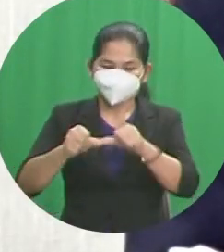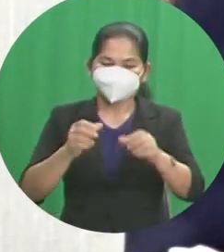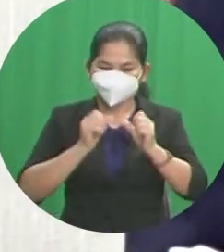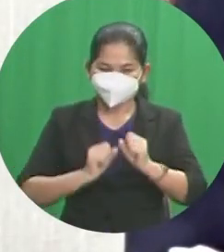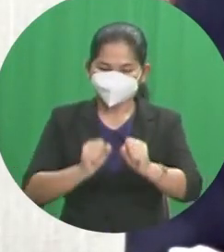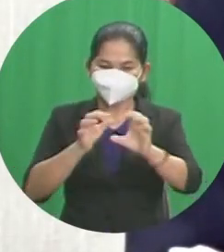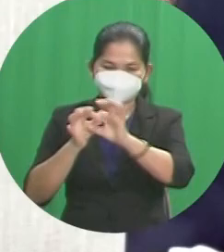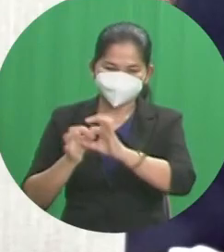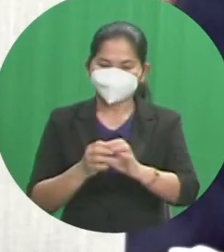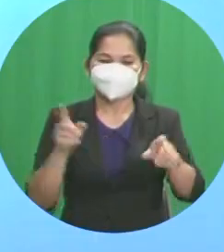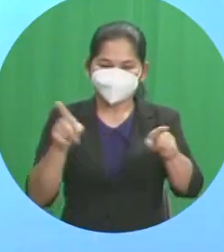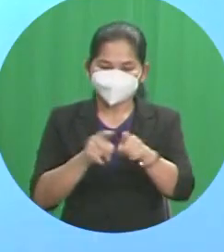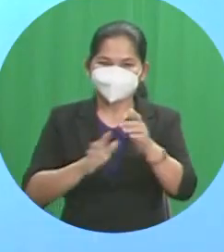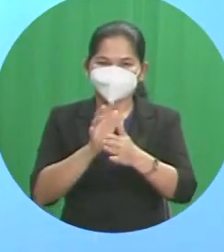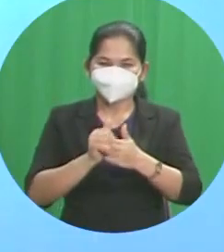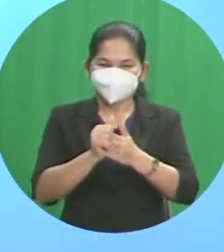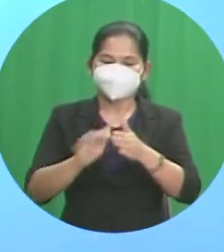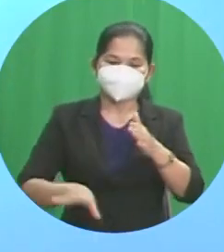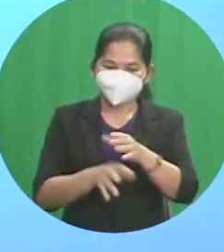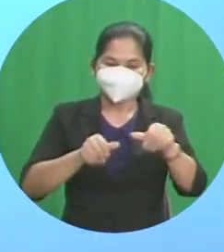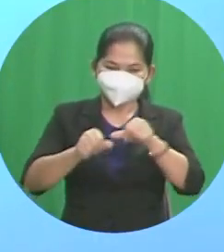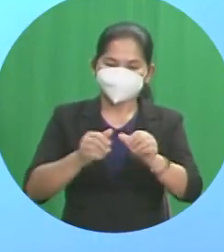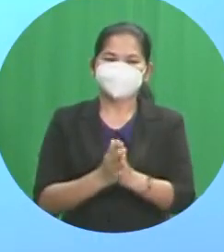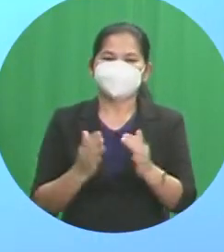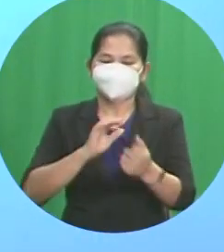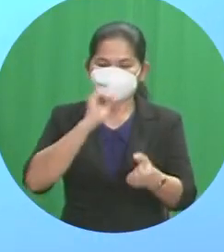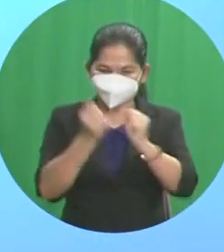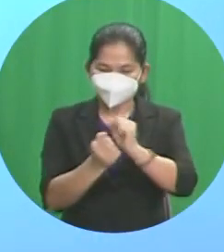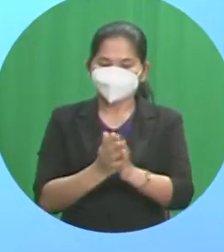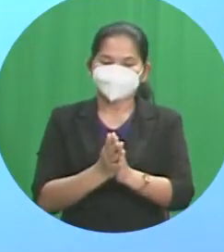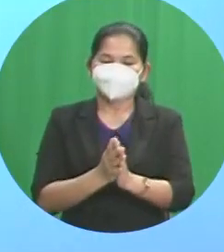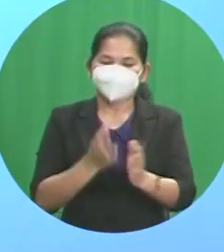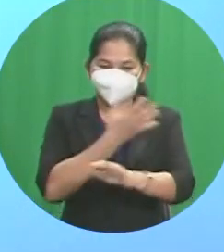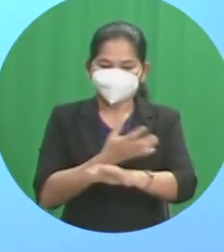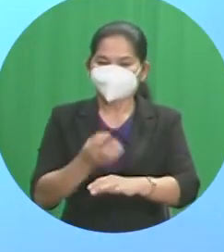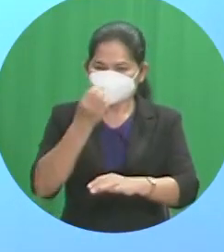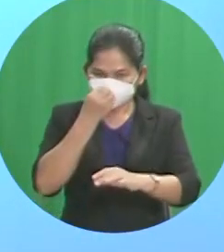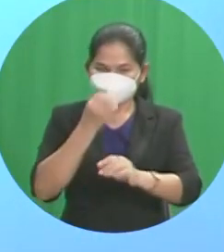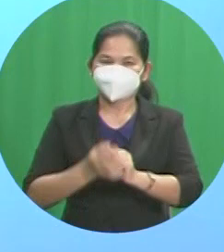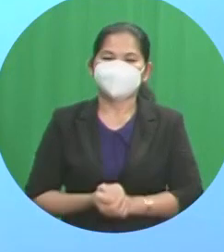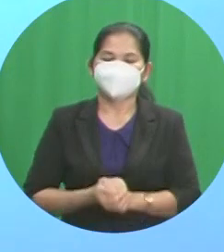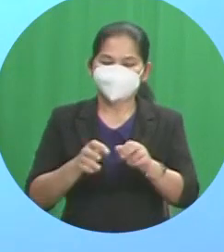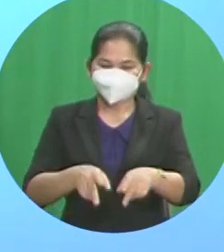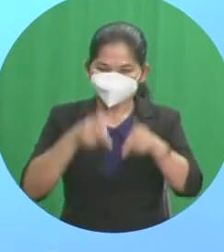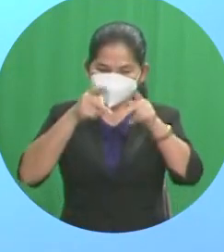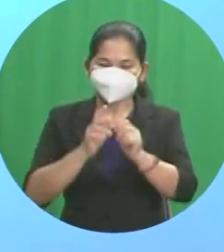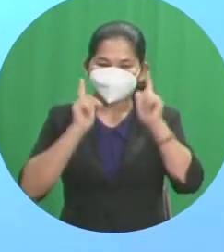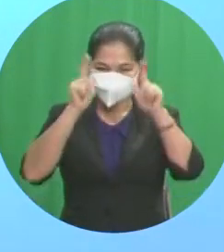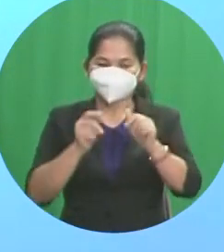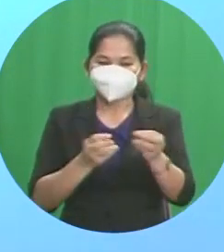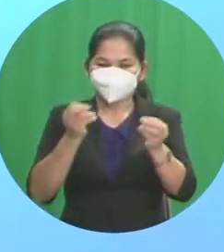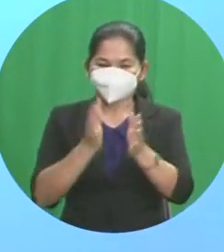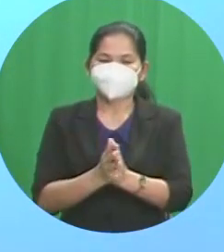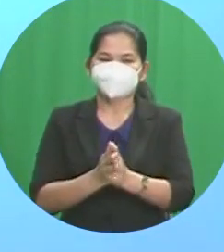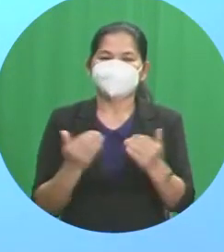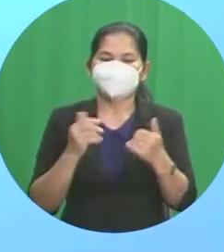ប្រតិបត្តិការជាមួយរាជរដ្ឋាភិបាលបន្តទៀតក្នុងការកែលម្អប្រព័ន្ធស្បៀងនៅកម្ពុជាក្នុងឱកាសនោះឯកឧត្តមឧបនាយ